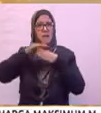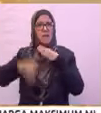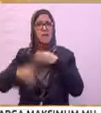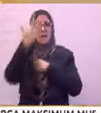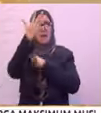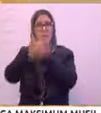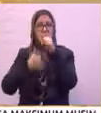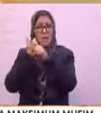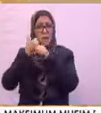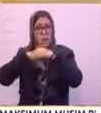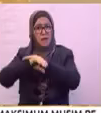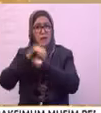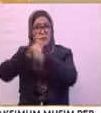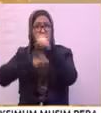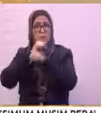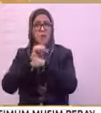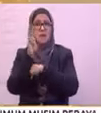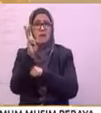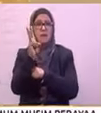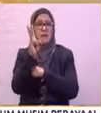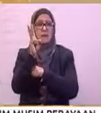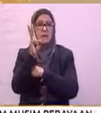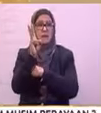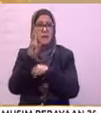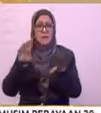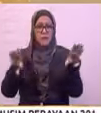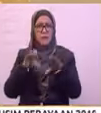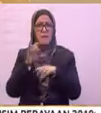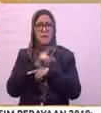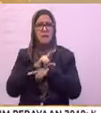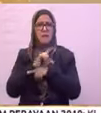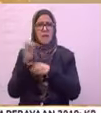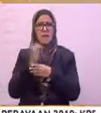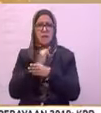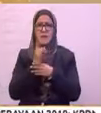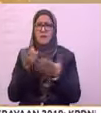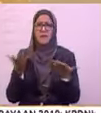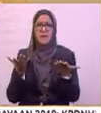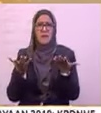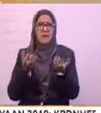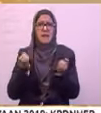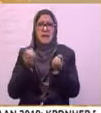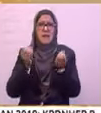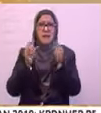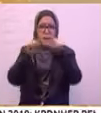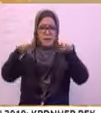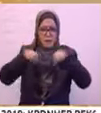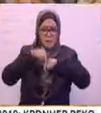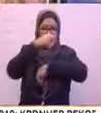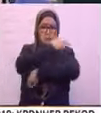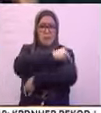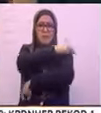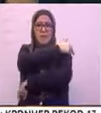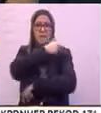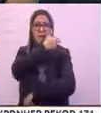masuk 6 tahun tu, nak buat internship tu tidak ada tempat di hospital-hospital